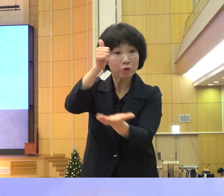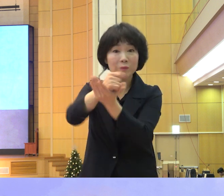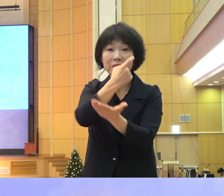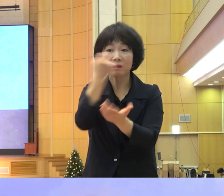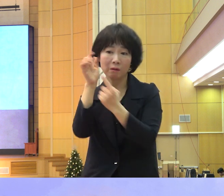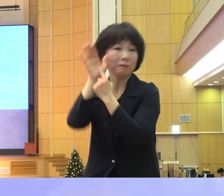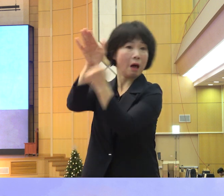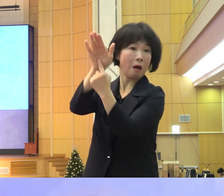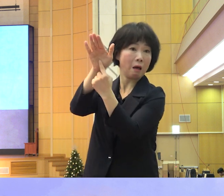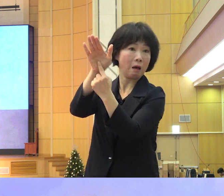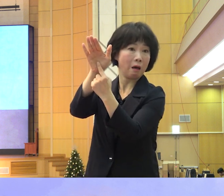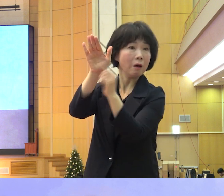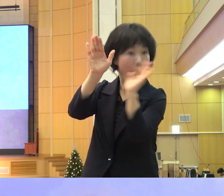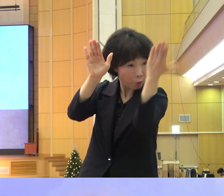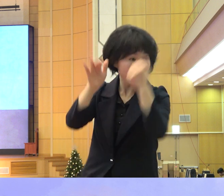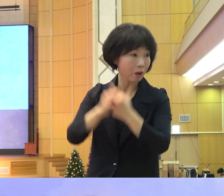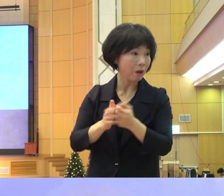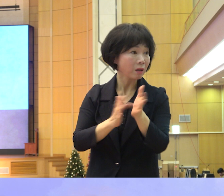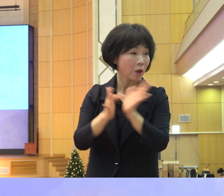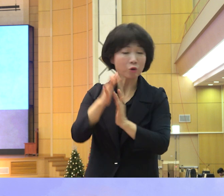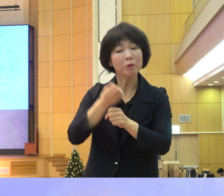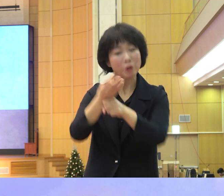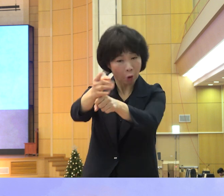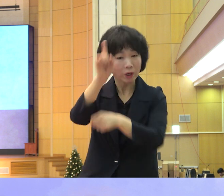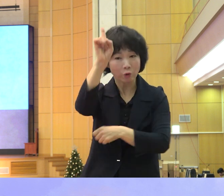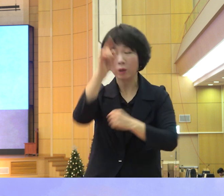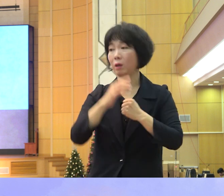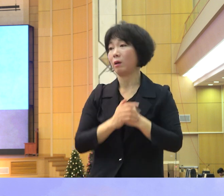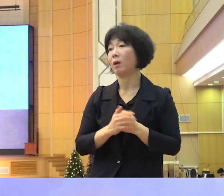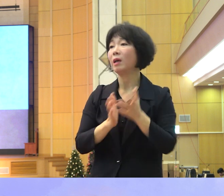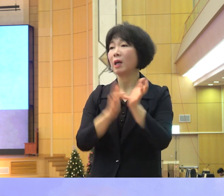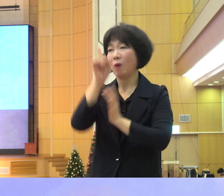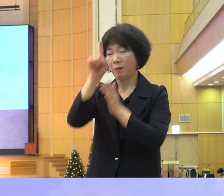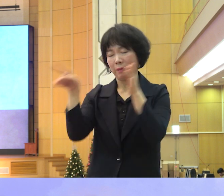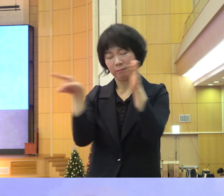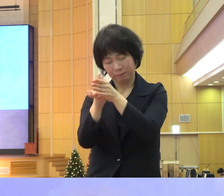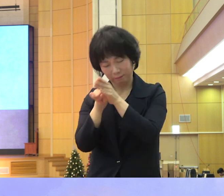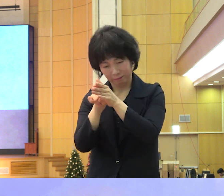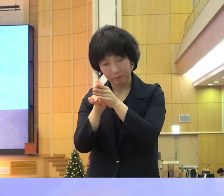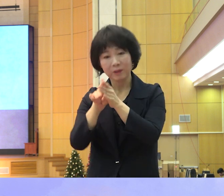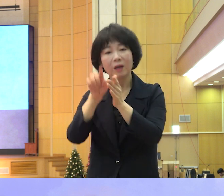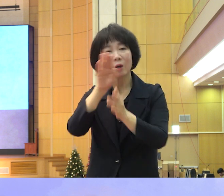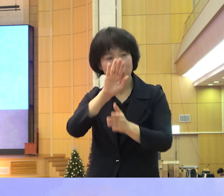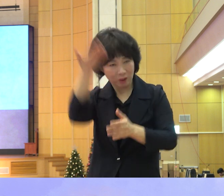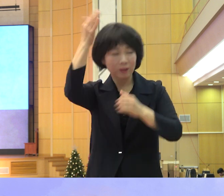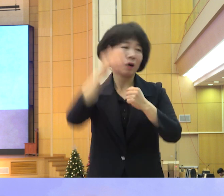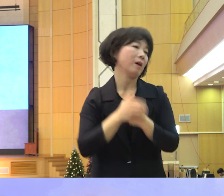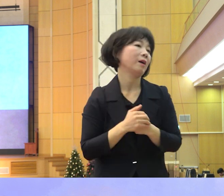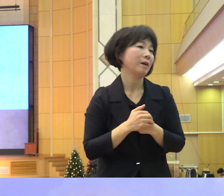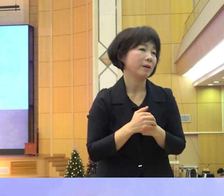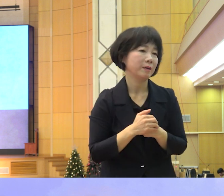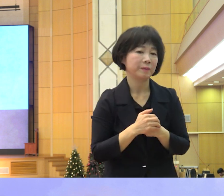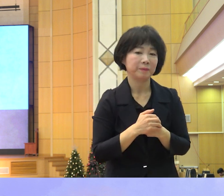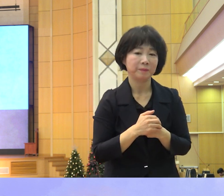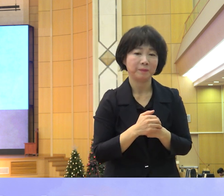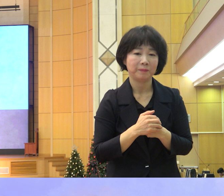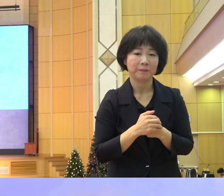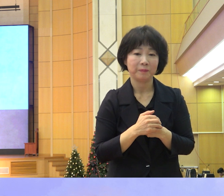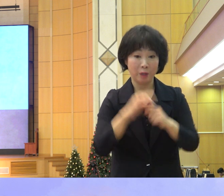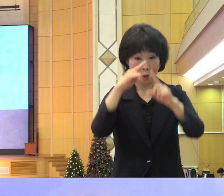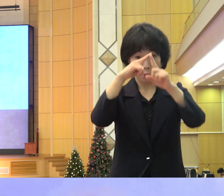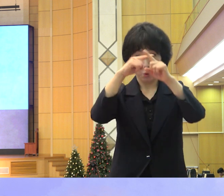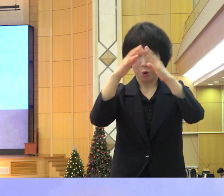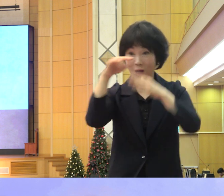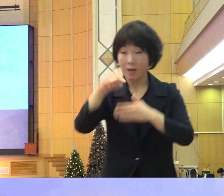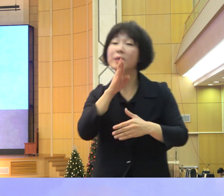진리의 말씀이 있어야 돼. 진리 대신 예수님만 증거해야 돼. 그 예수님만 믿어야 돼. 그러면 놀라운 역사가 나타나는 거예요. 그래서